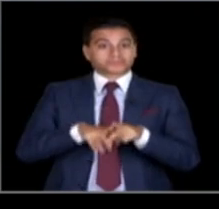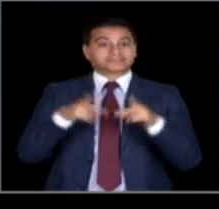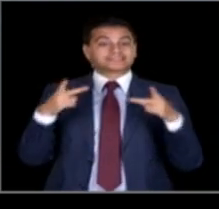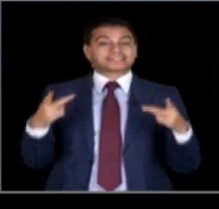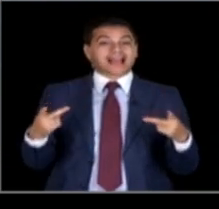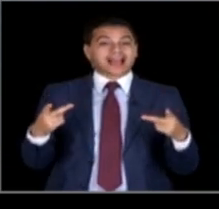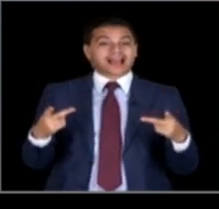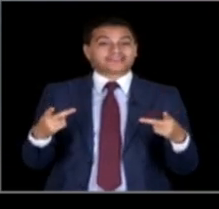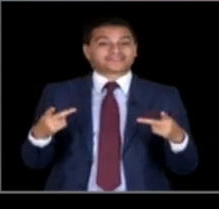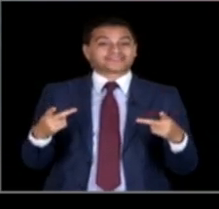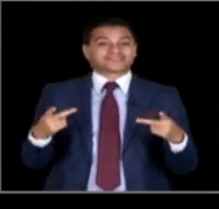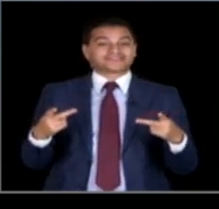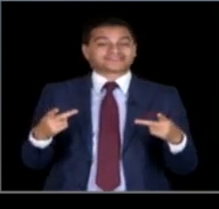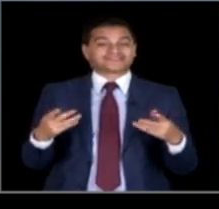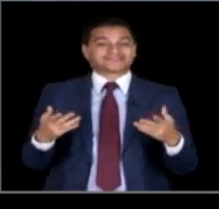باختلاف،